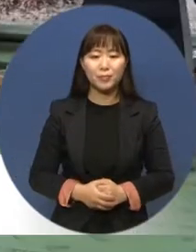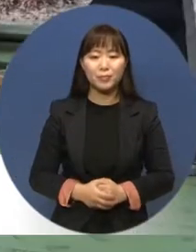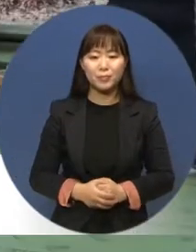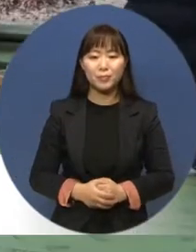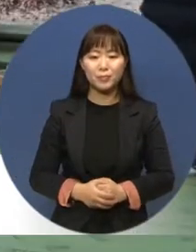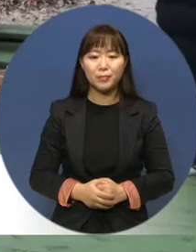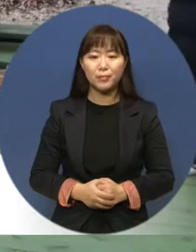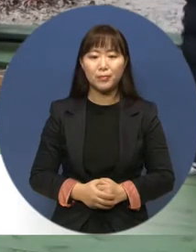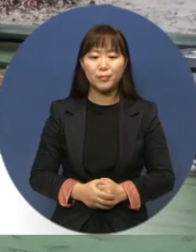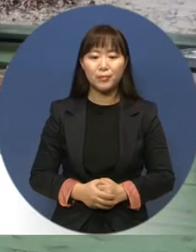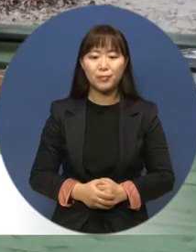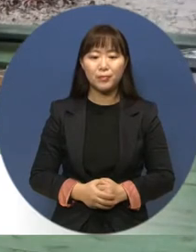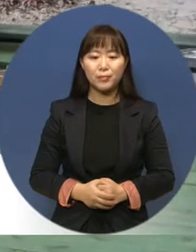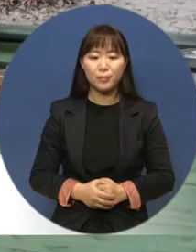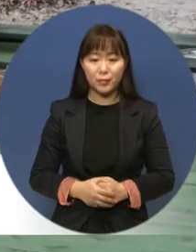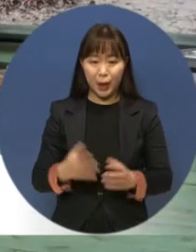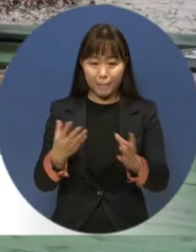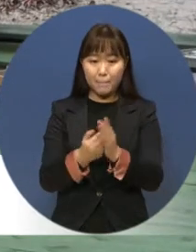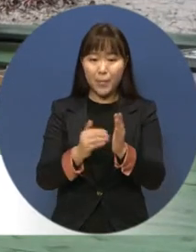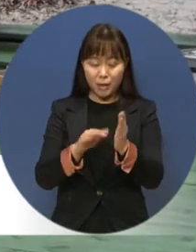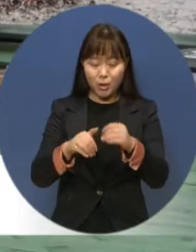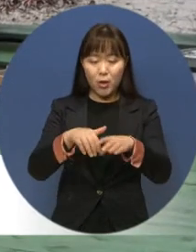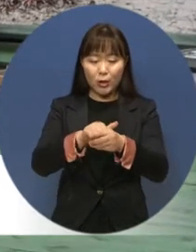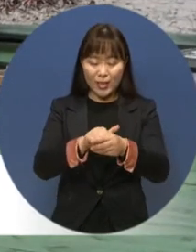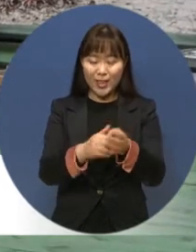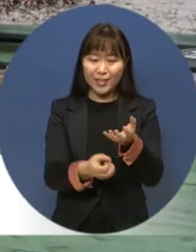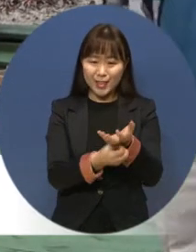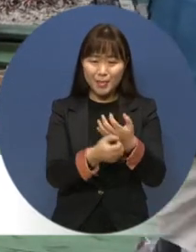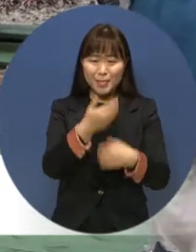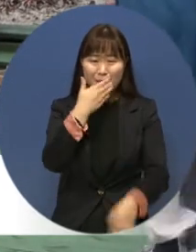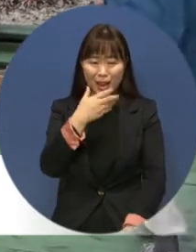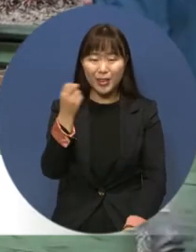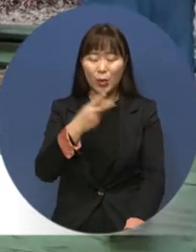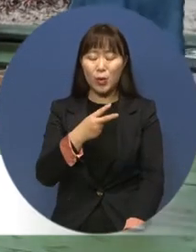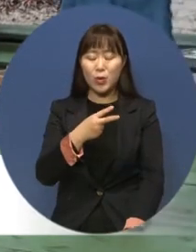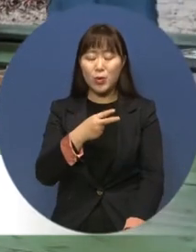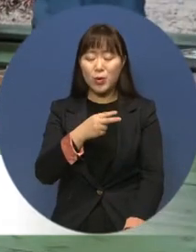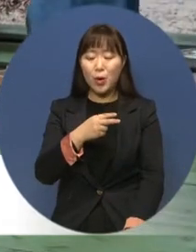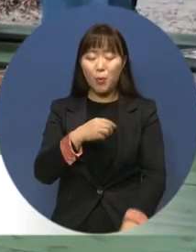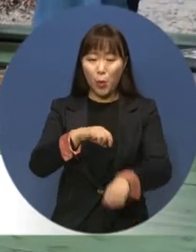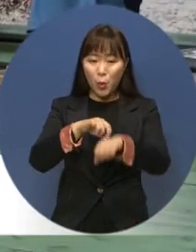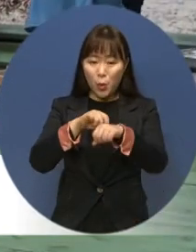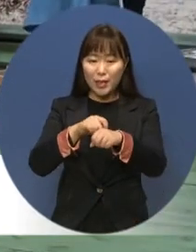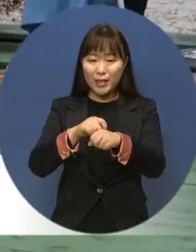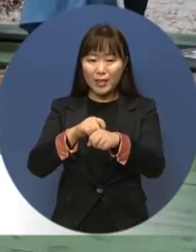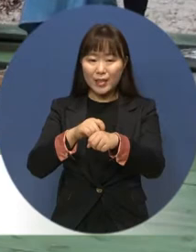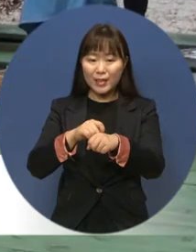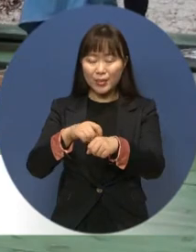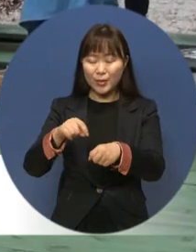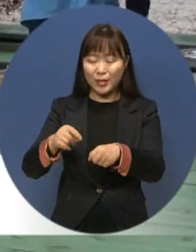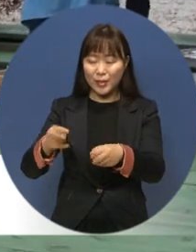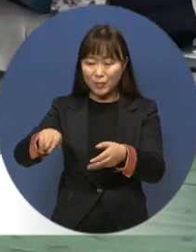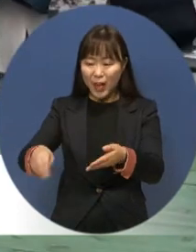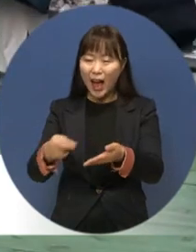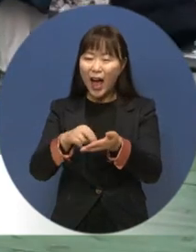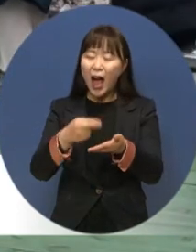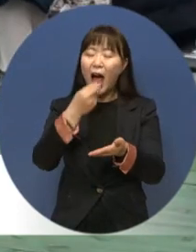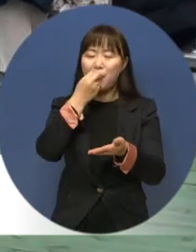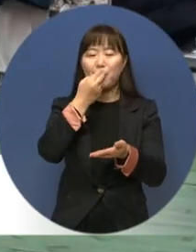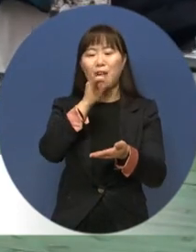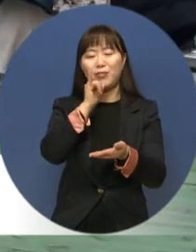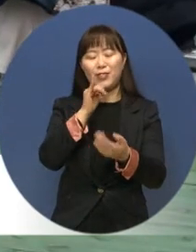생각합니다. 장을 다 담그면 된장찌개도 먹을 수 있고 고기 쌈장도 찍어 먹을 수 있어서 좋아요.